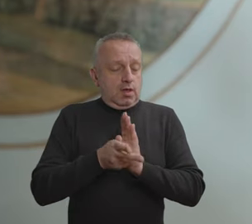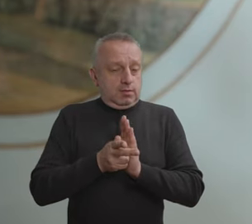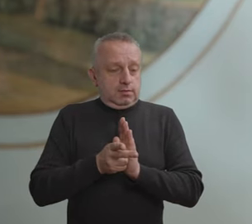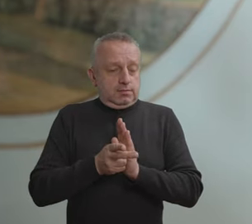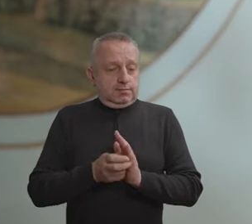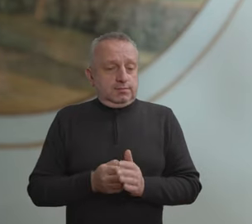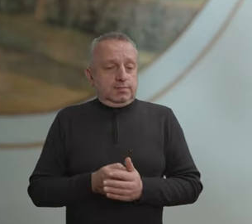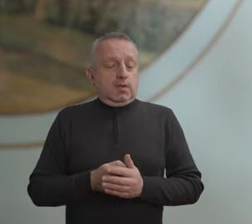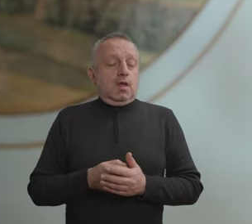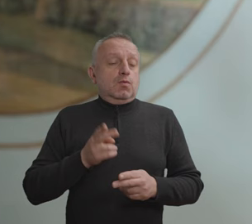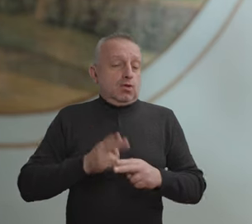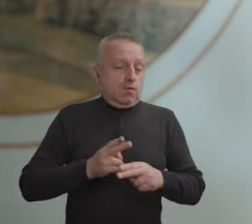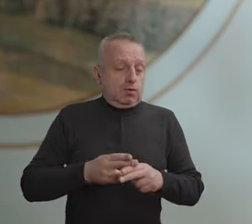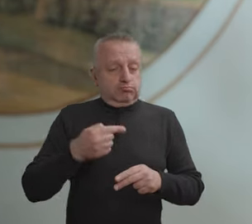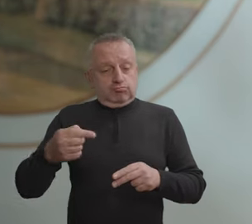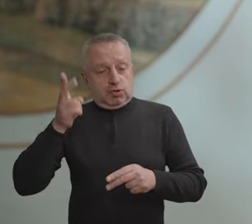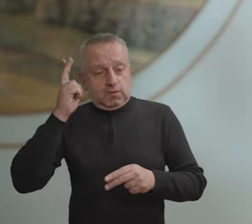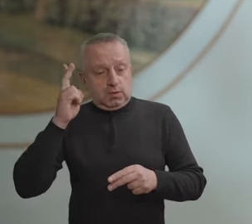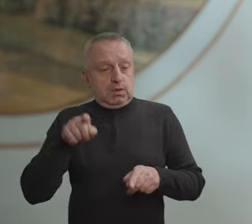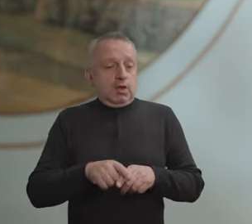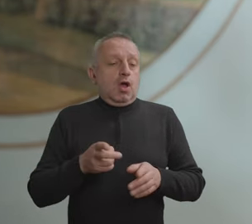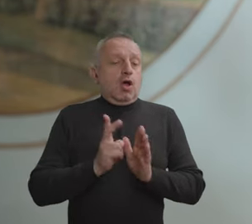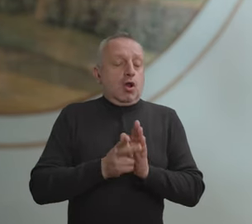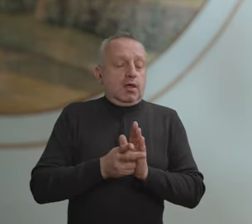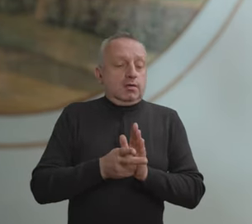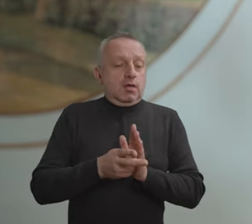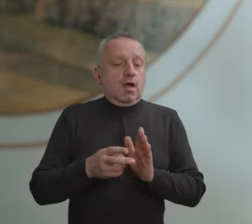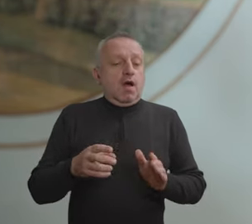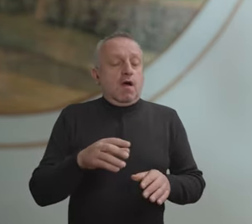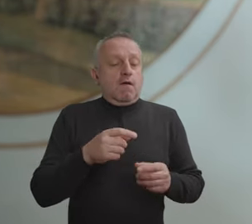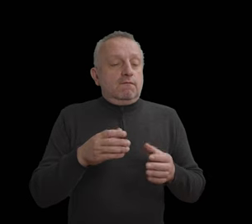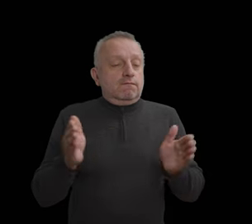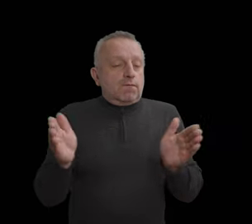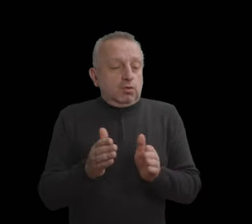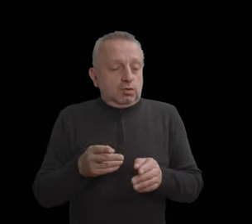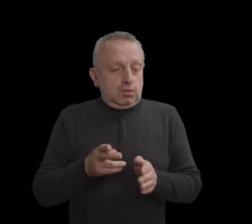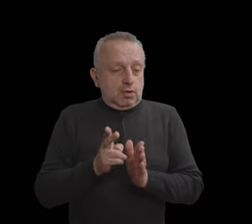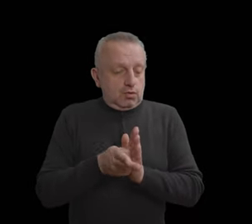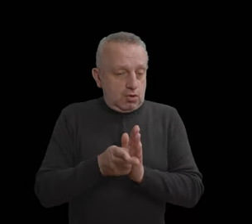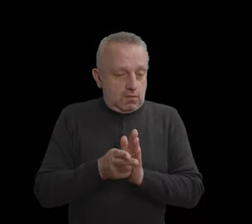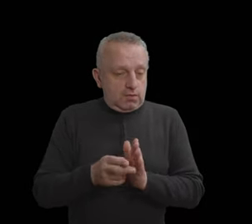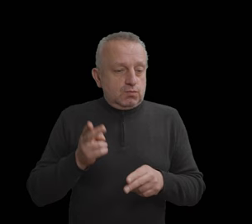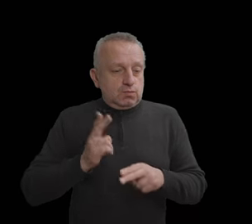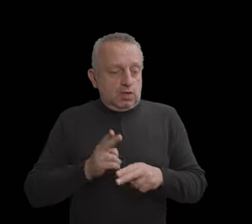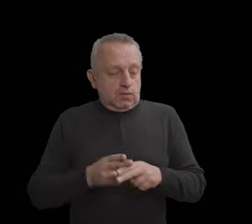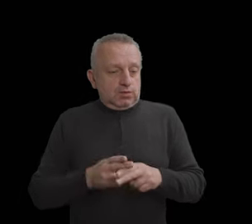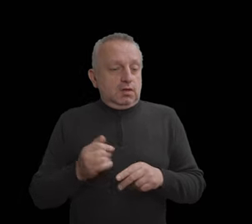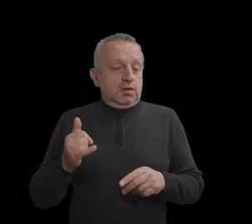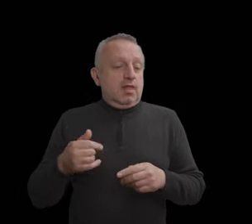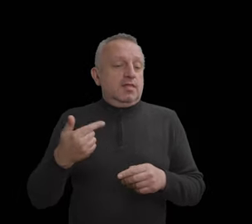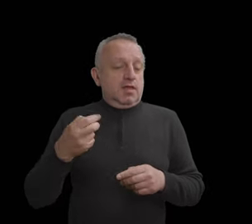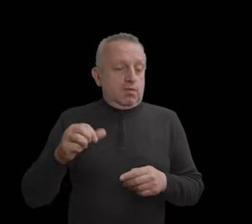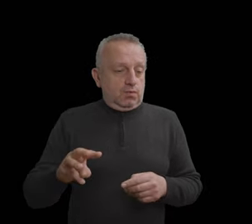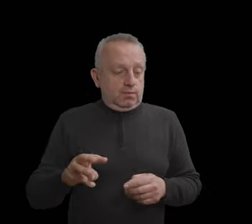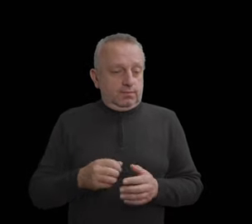brat, książę Kazimierz Lubomirski, co prawda był związany przede wszystkim z Krakowem, ale pochodził z